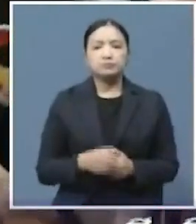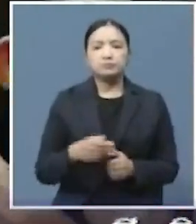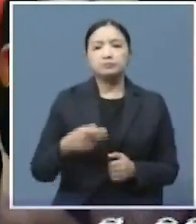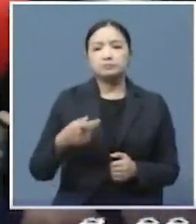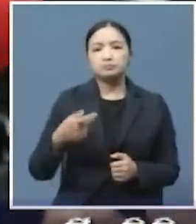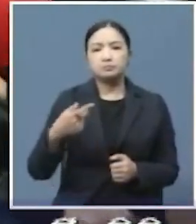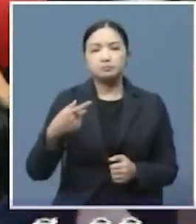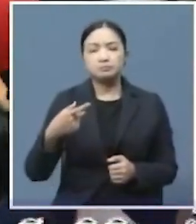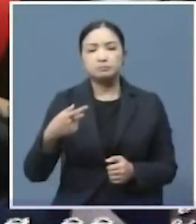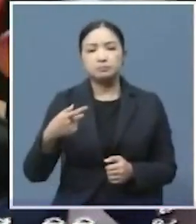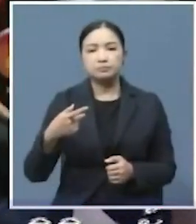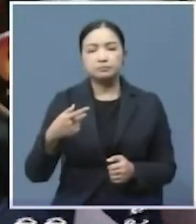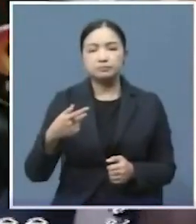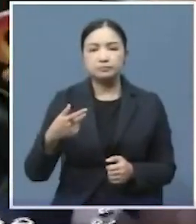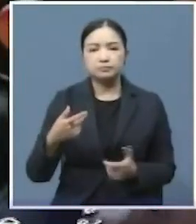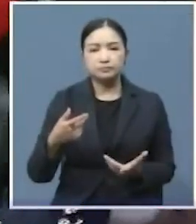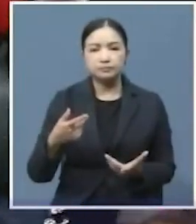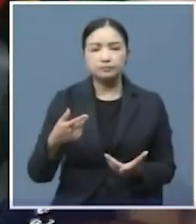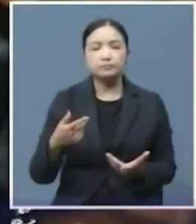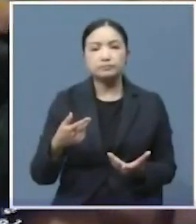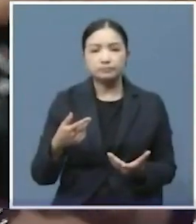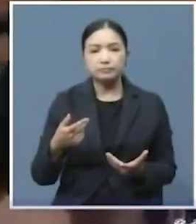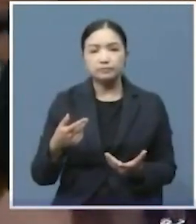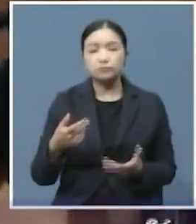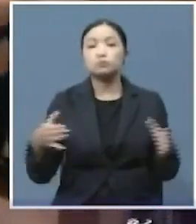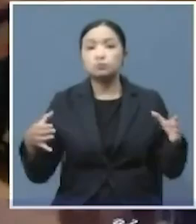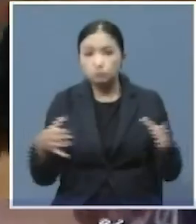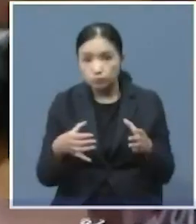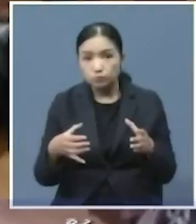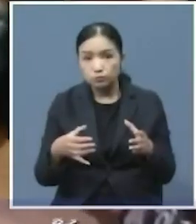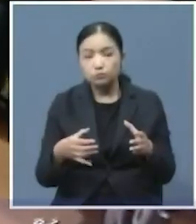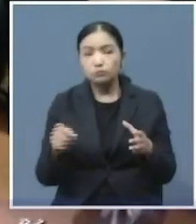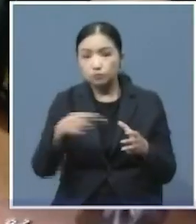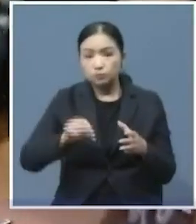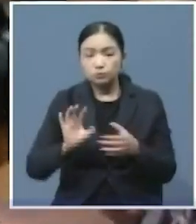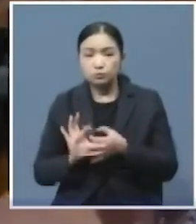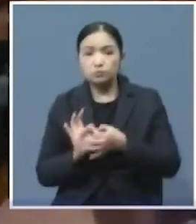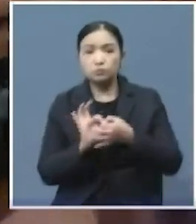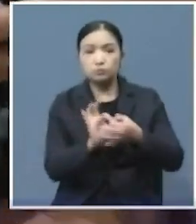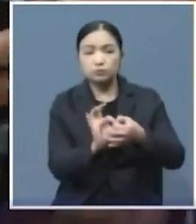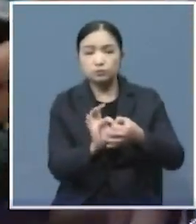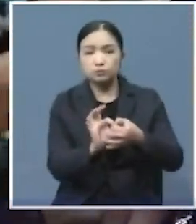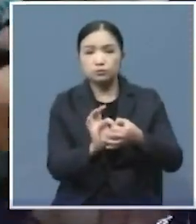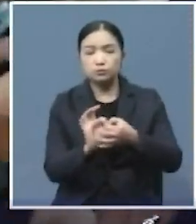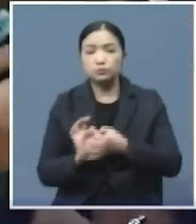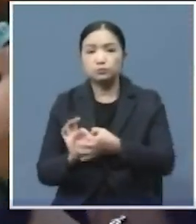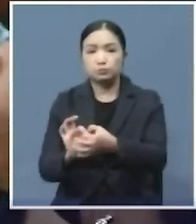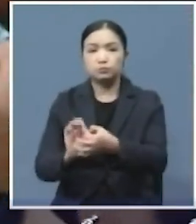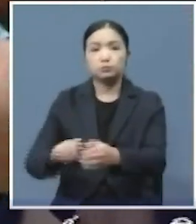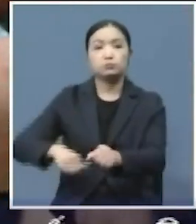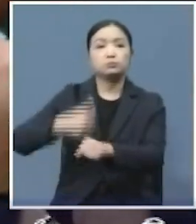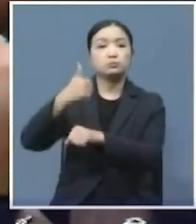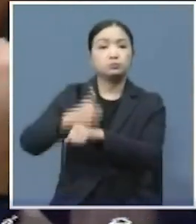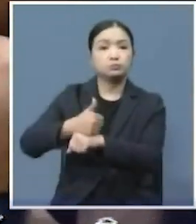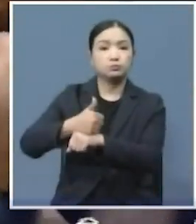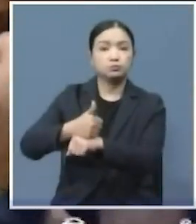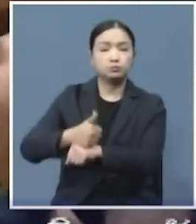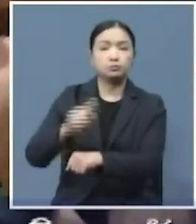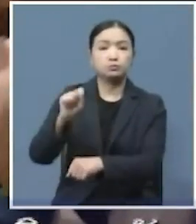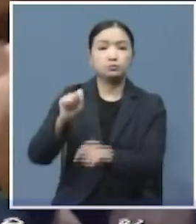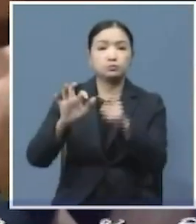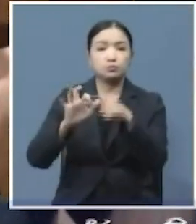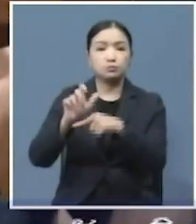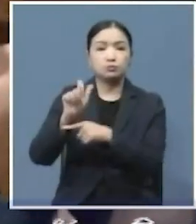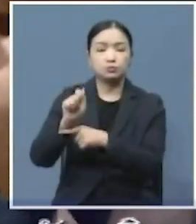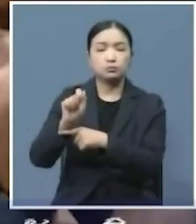ครับทนายตั้มยังบอกด้วยว่านอกเหนือจากเครือข่ายที่โยงไปถึงพล.ตำรวจเอกต่อศักดิ์แล้วครับและหากมีเส้น